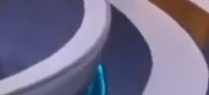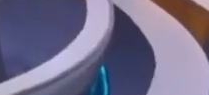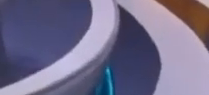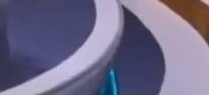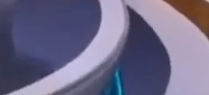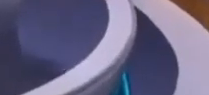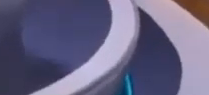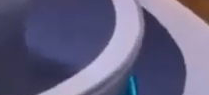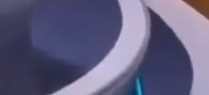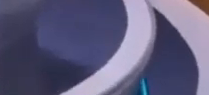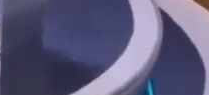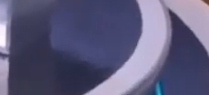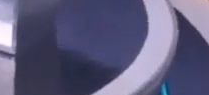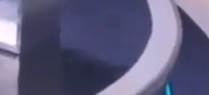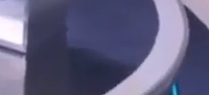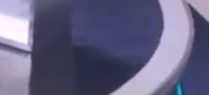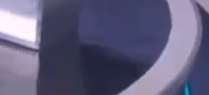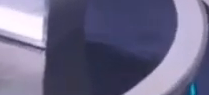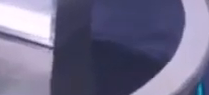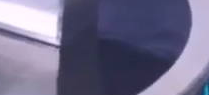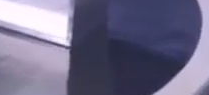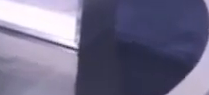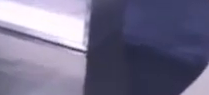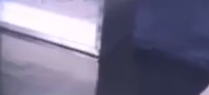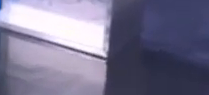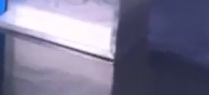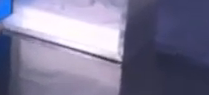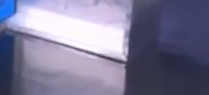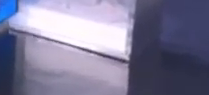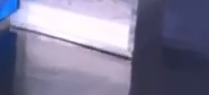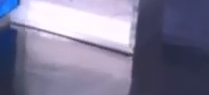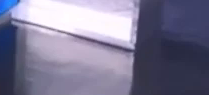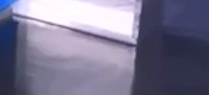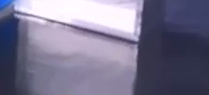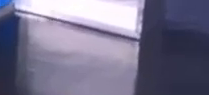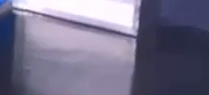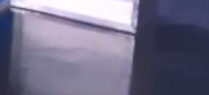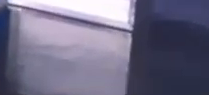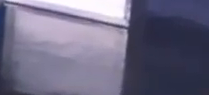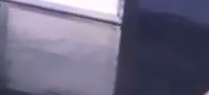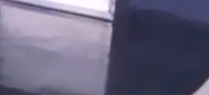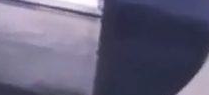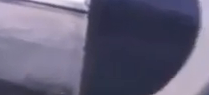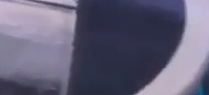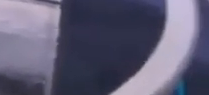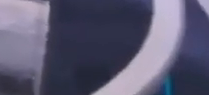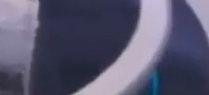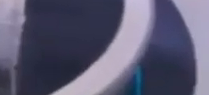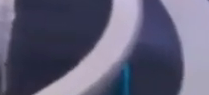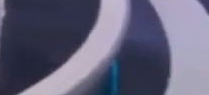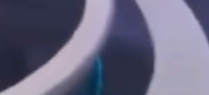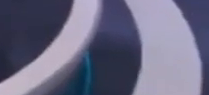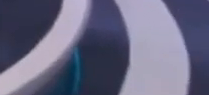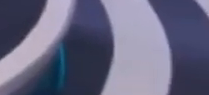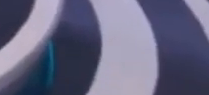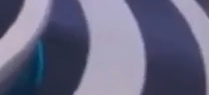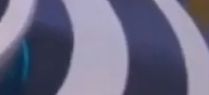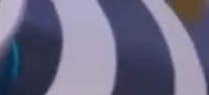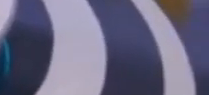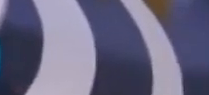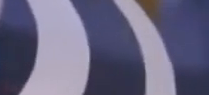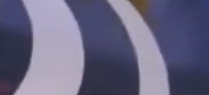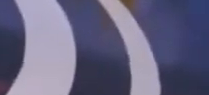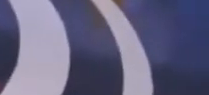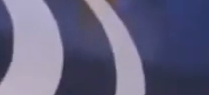Penduduk yang cedera atau mahu mendapatkan rawatan penyakit di kawasan terjejas banjir Taman Sri Muda Seksyen 25 Shah Alam boleh